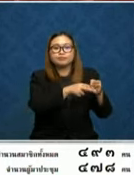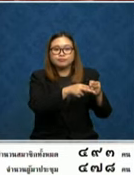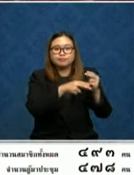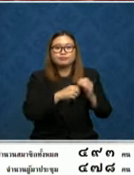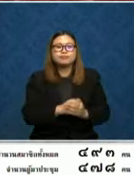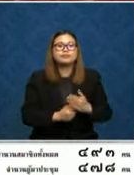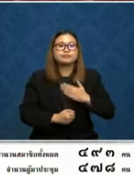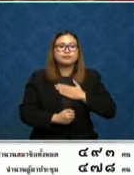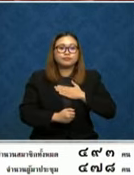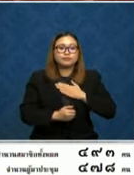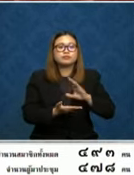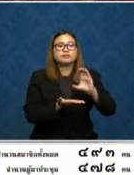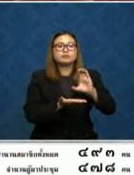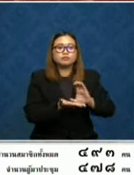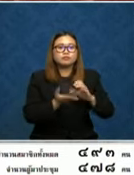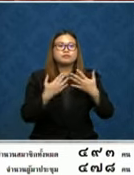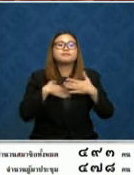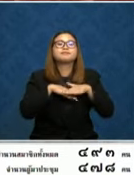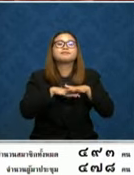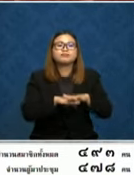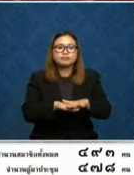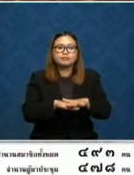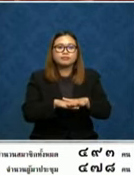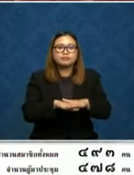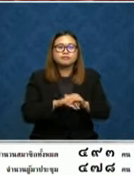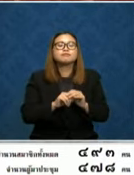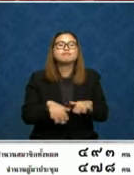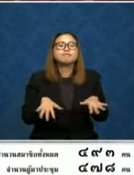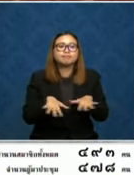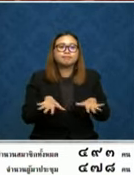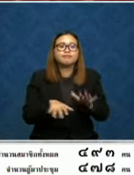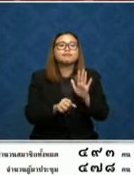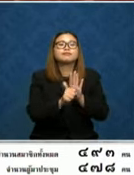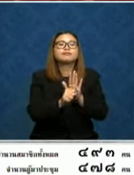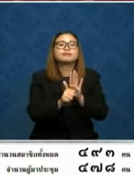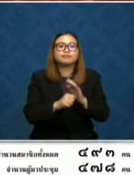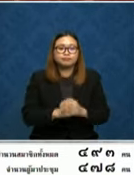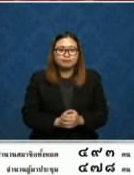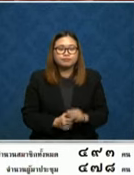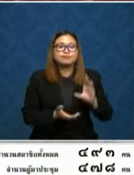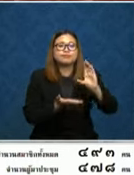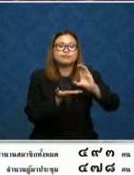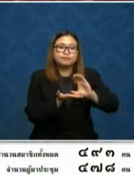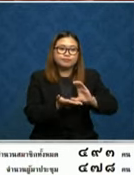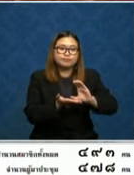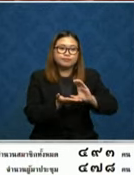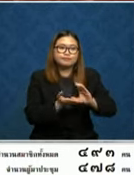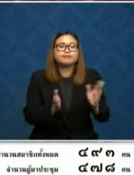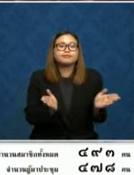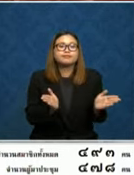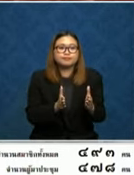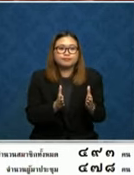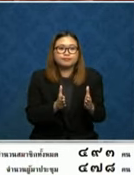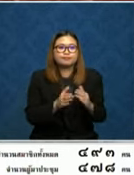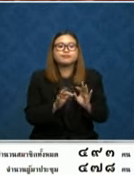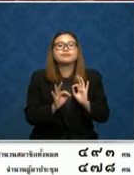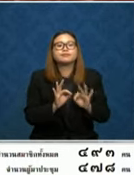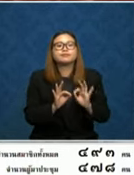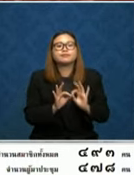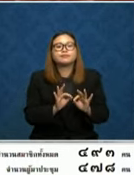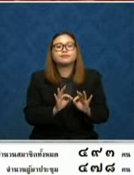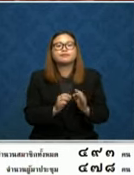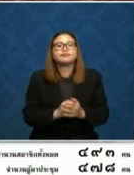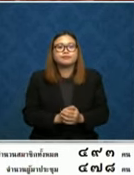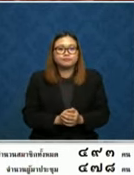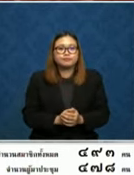และท่านตั้งงบของท่านให้น้อยลงเอาเน้นแค่ส่วนประสานงานแบบนี้งบประมาณเรามันจะกระชับแล้วดูง่ายเป็น